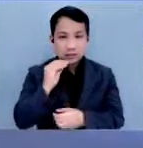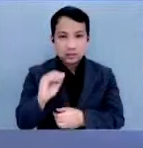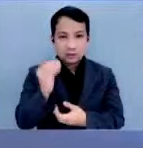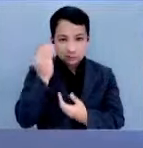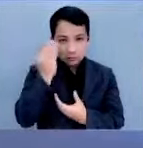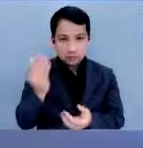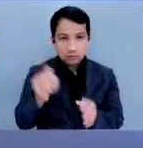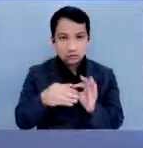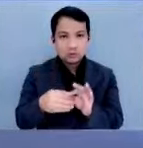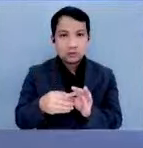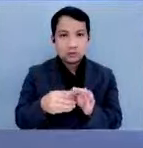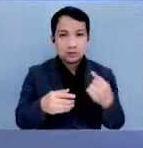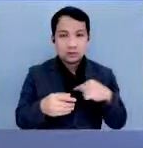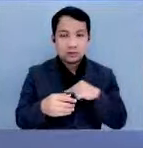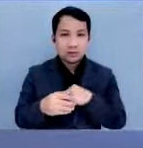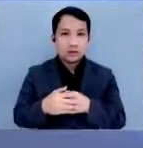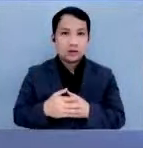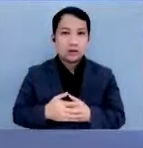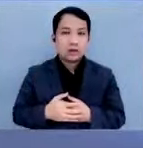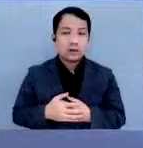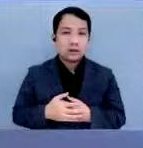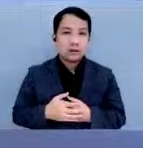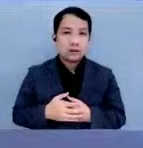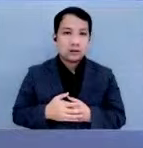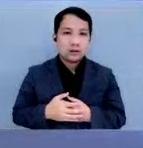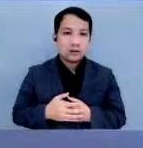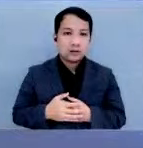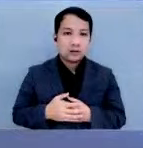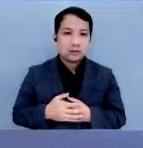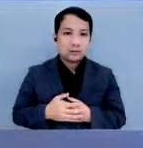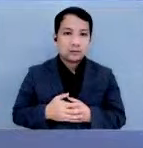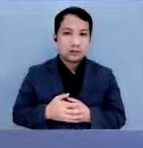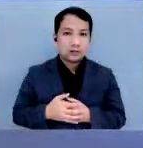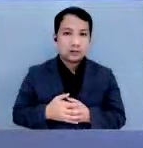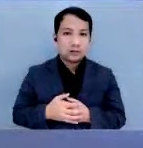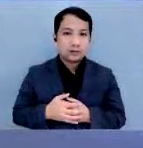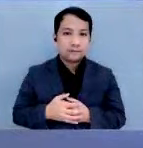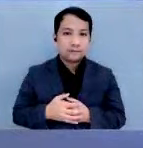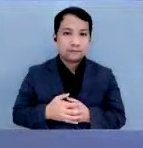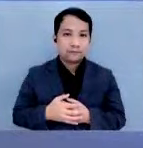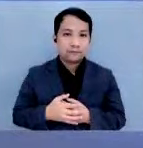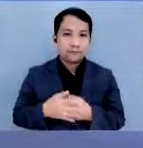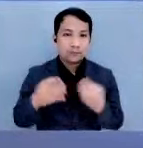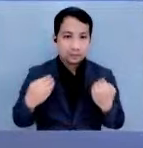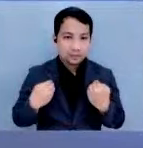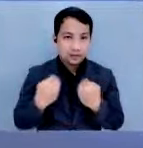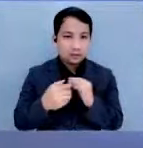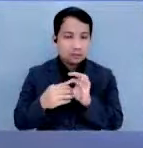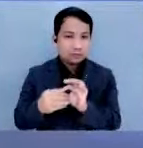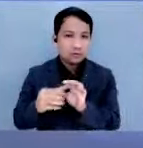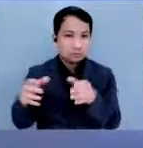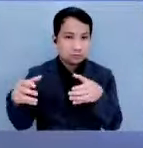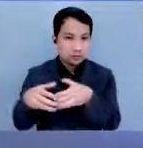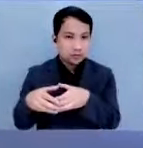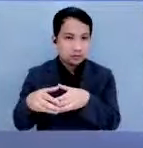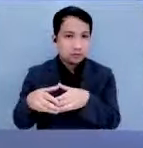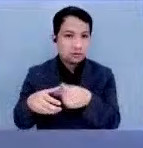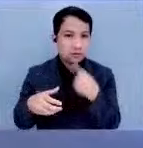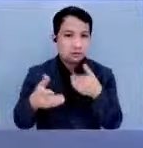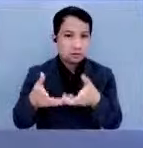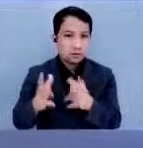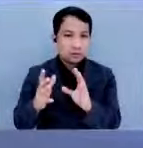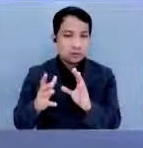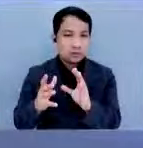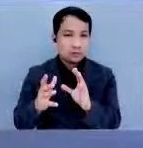committee chairman basta't may pagsang-ayon ng isa pa pong miyembro ng komite. Pwede lamang itong pataubin